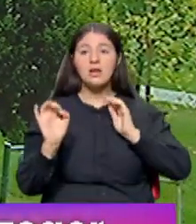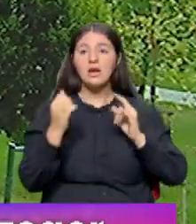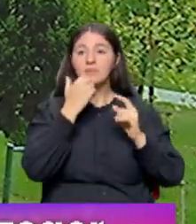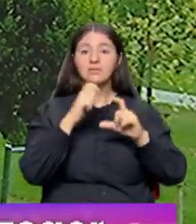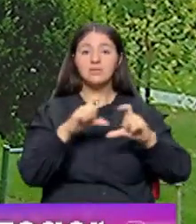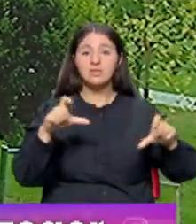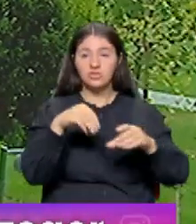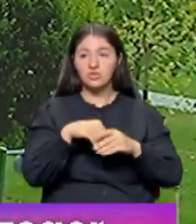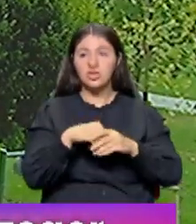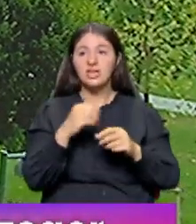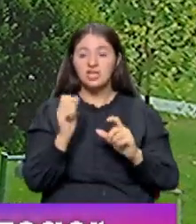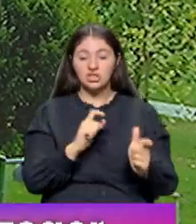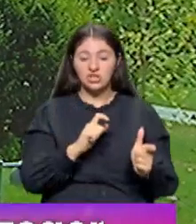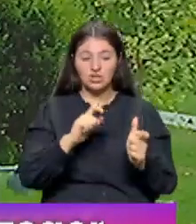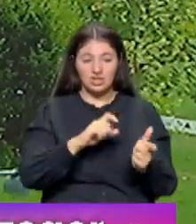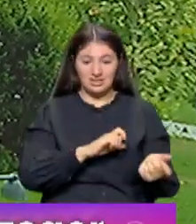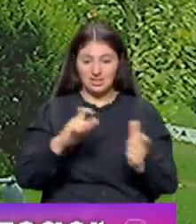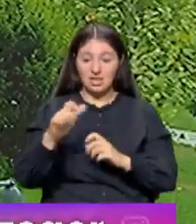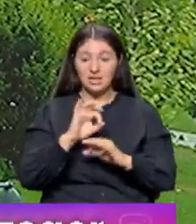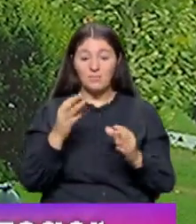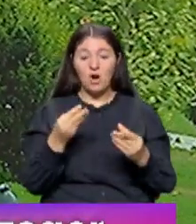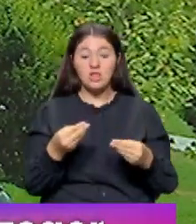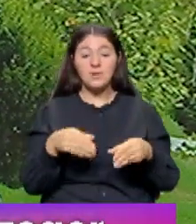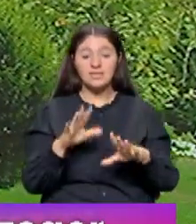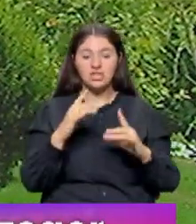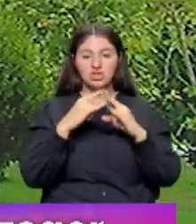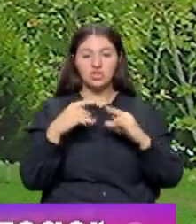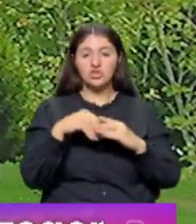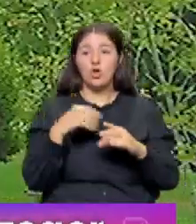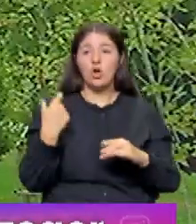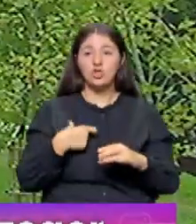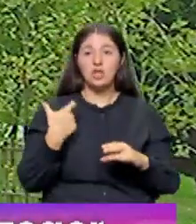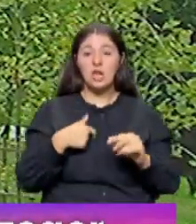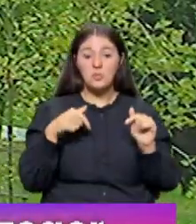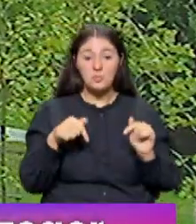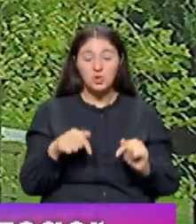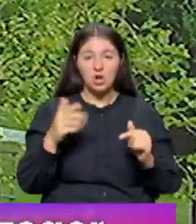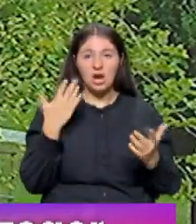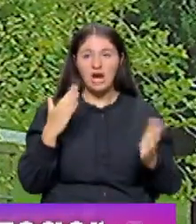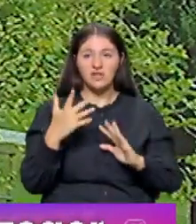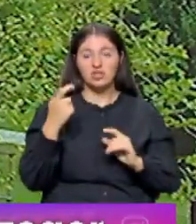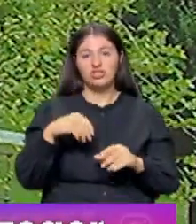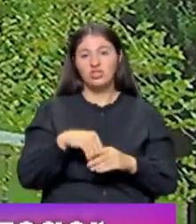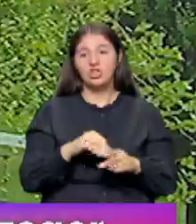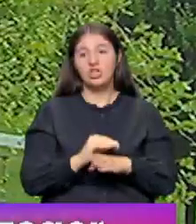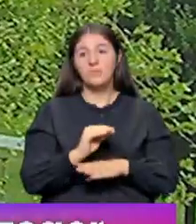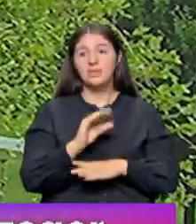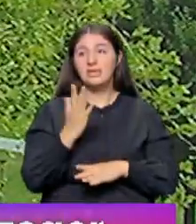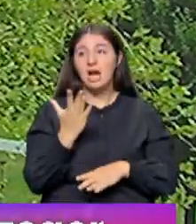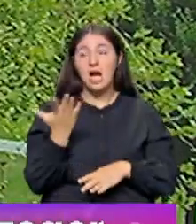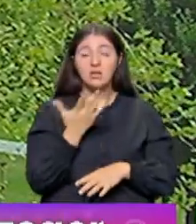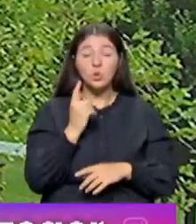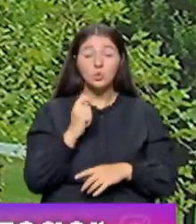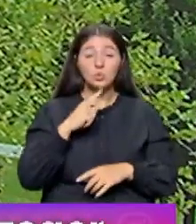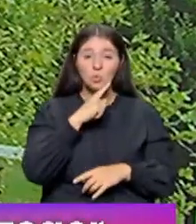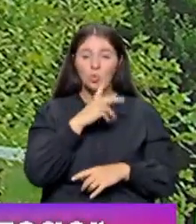konteynırlara geçişin tam olarak sağlanamadığını çadırlarda Özellikle bu meteorolojik koşullarda yaşamın ne kadar